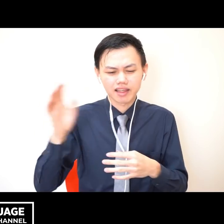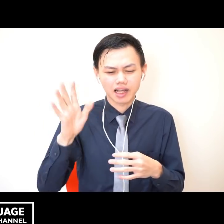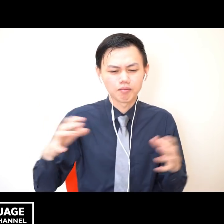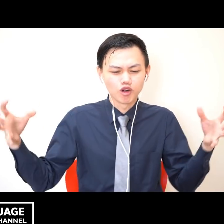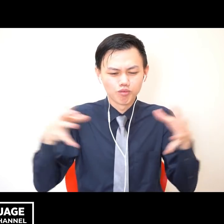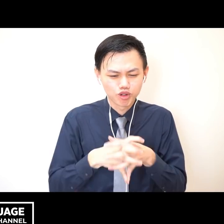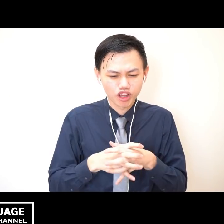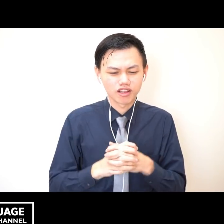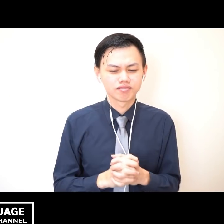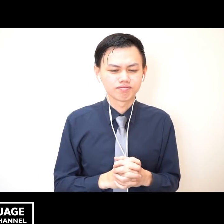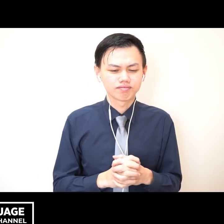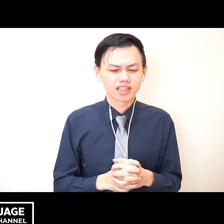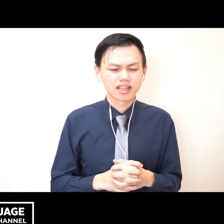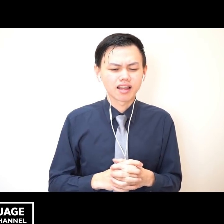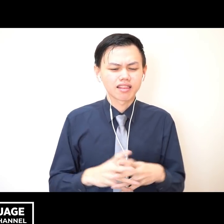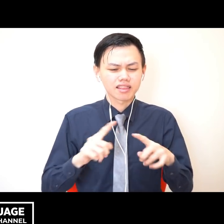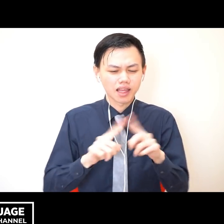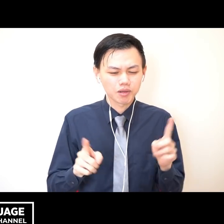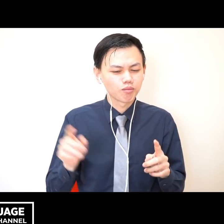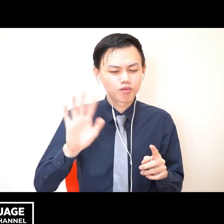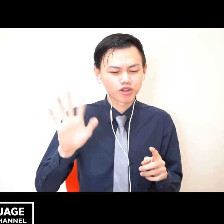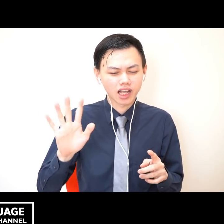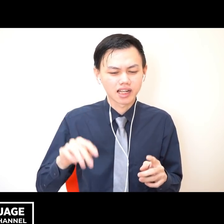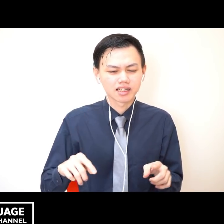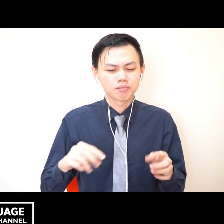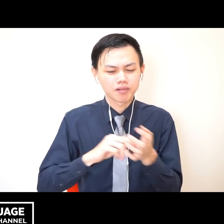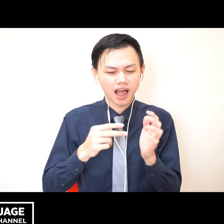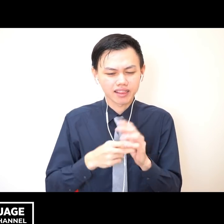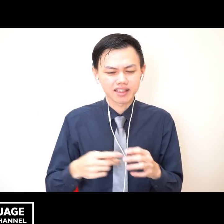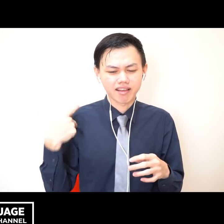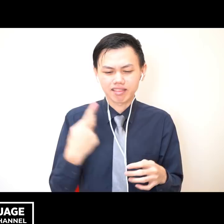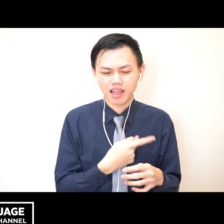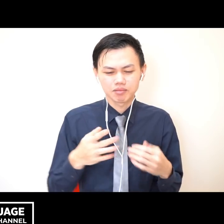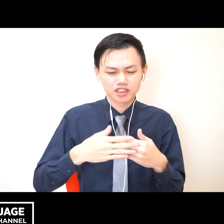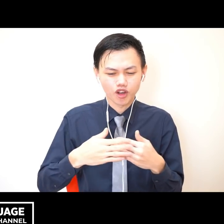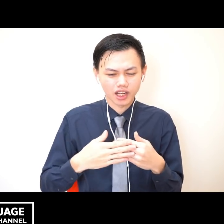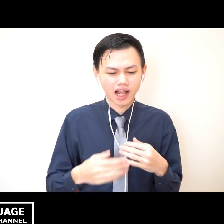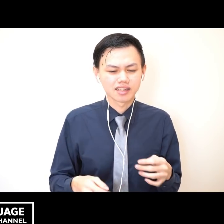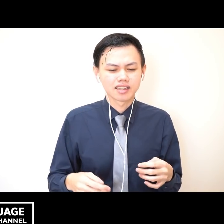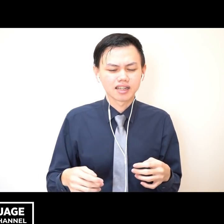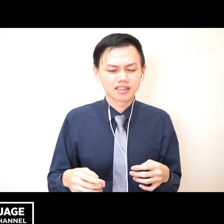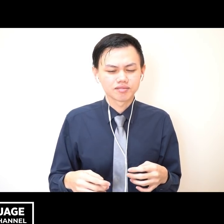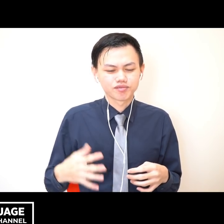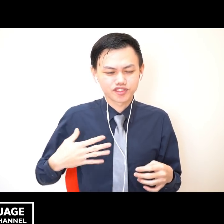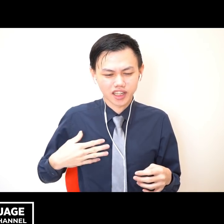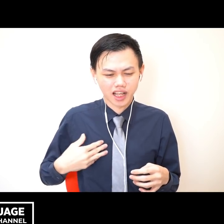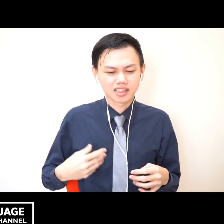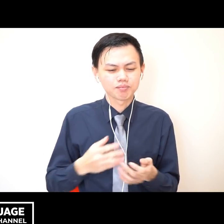sebagai gereja, kita tidak lagi beroperasi sebagai anak-anak Tuhan yang saling mengasihi satu dengan yang lainnya.